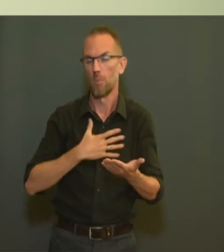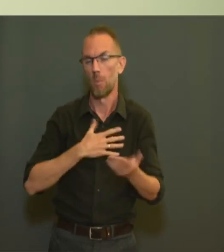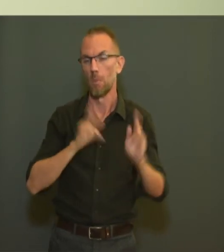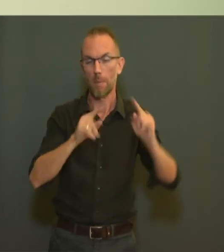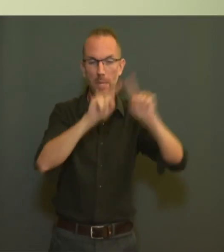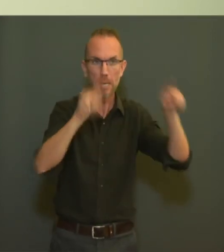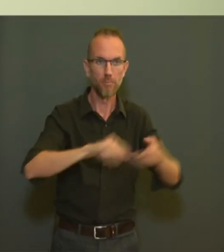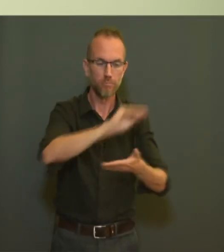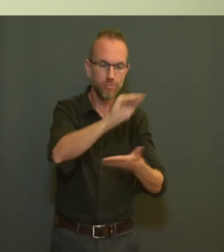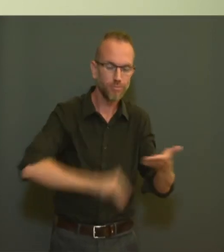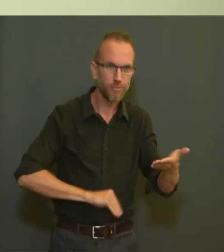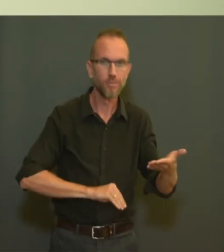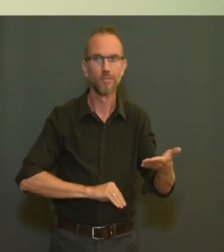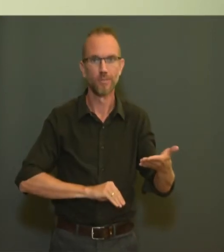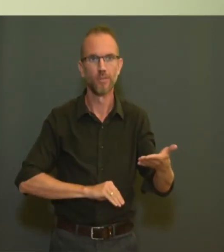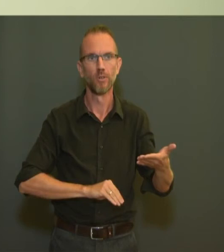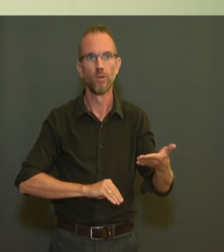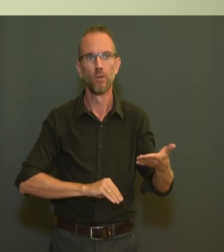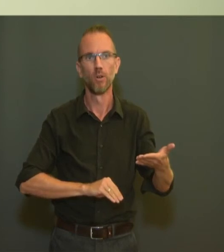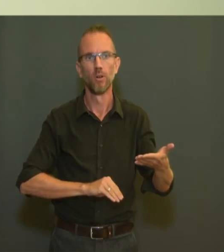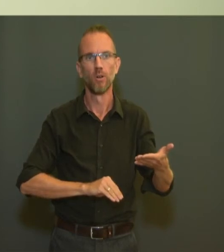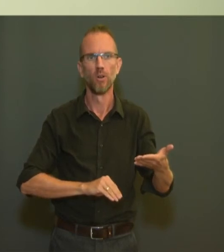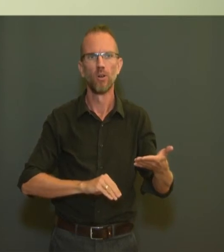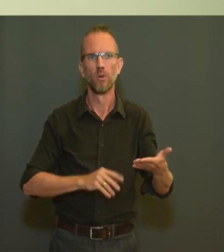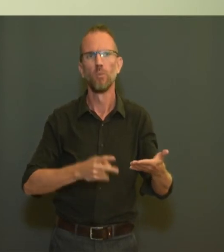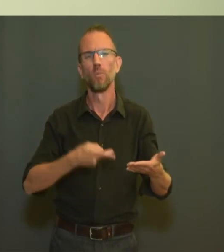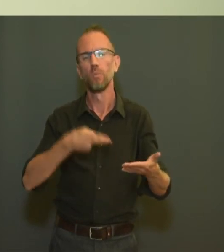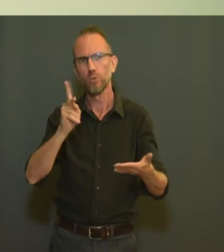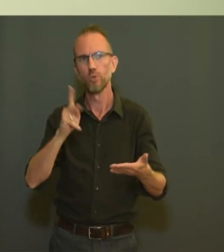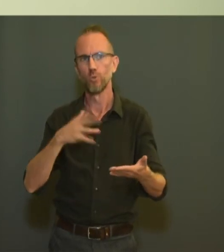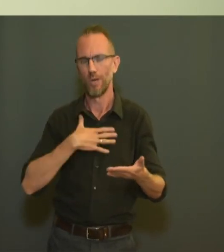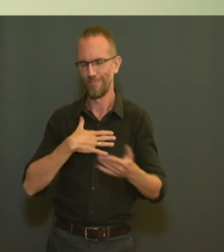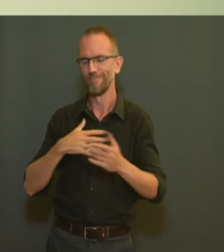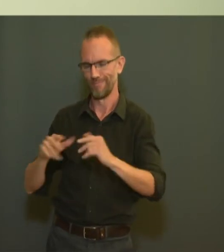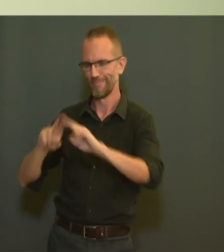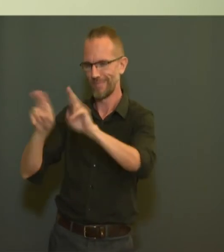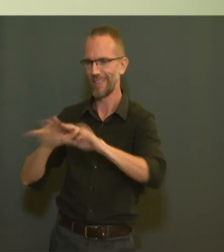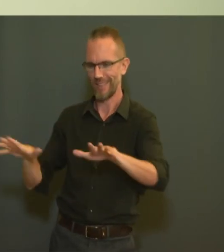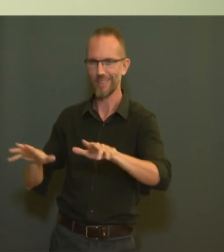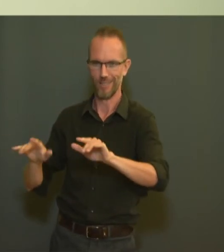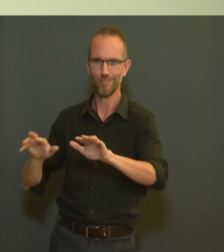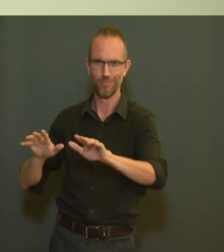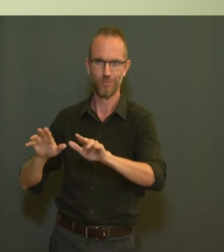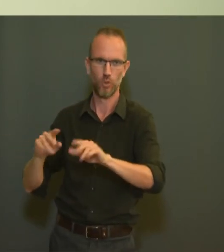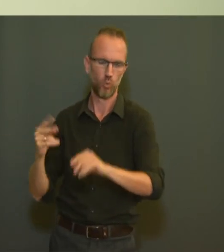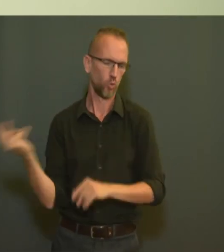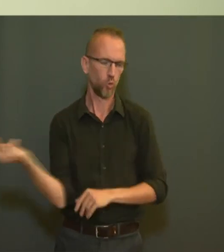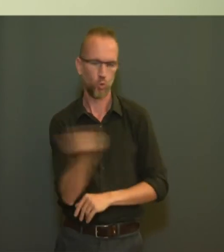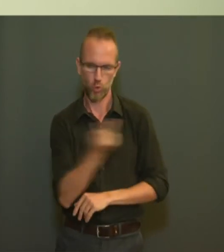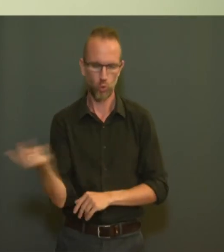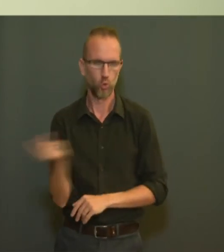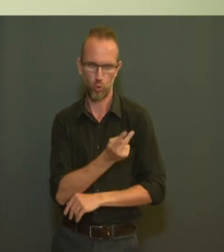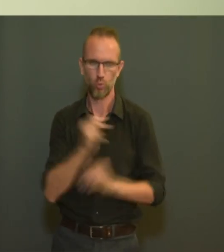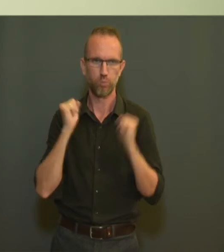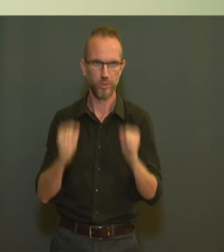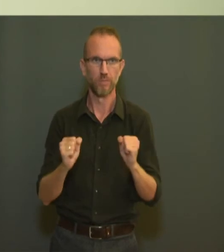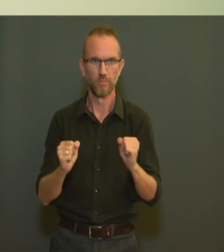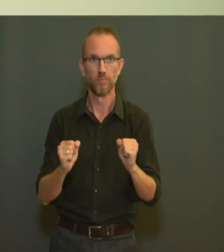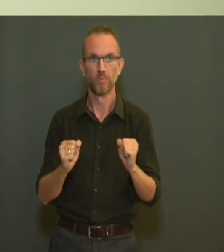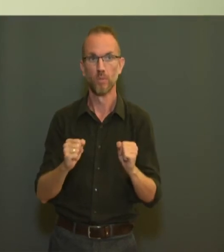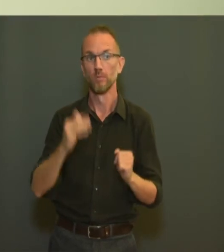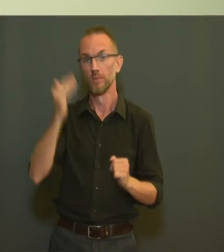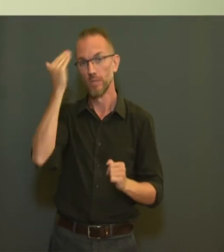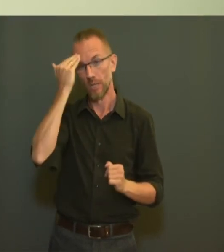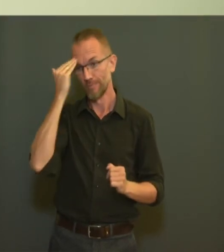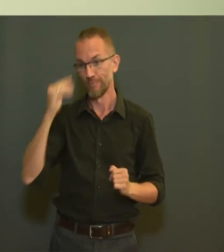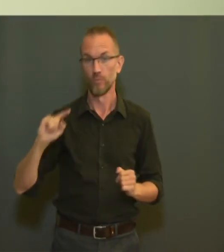heureusement, disponibles sous forme informatique, en ligne. Et vous savez qu'il faut les remplir en ayant